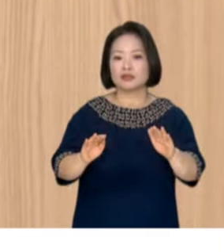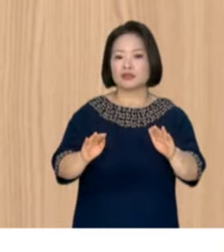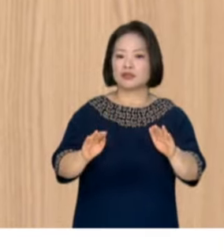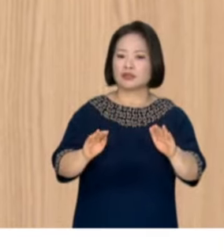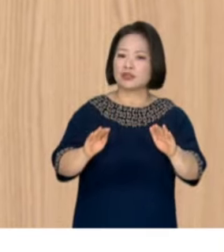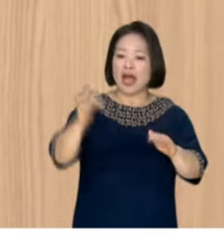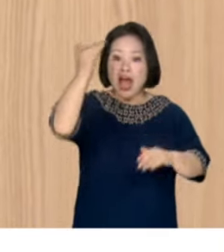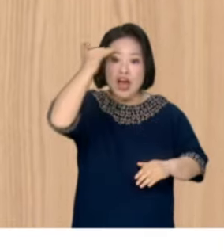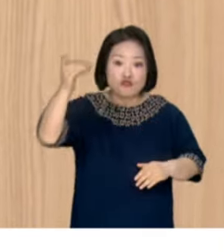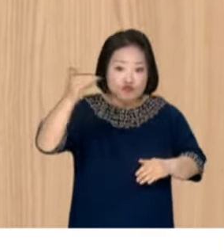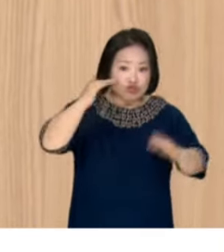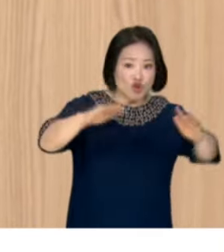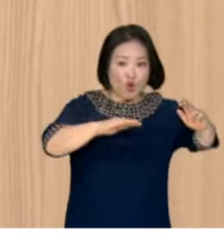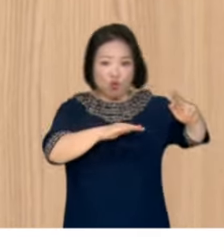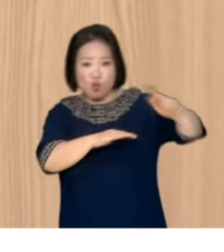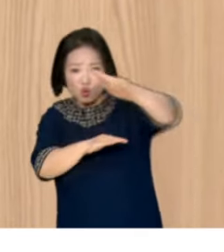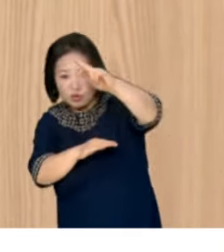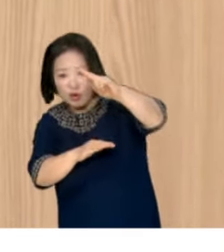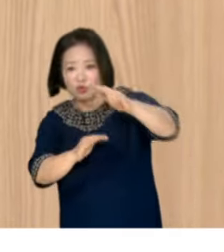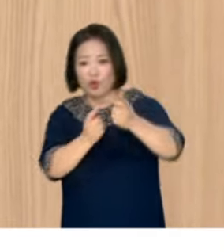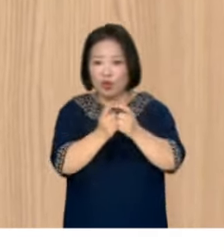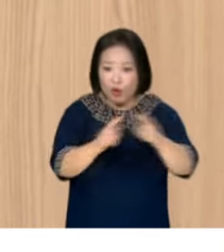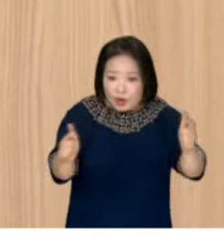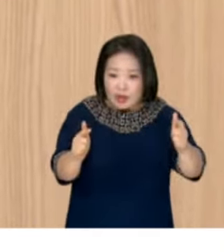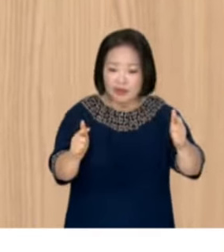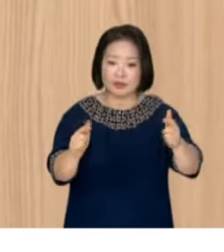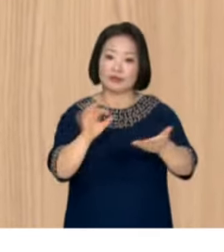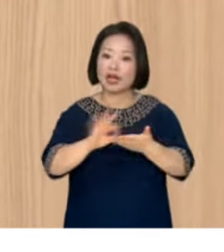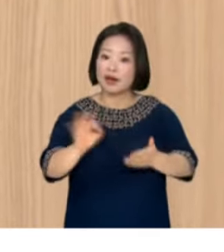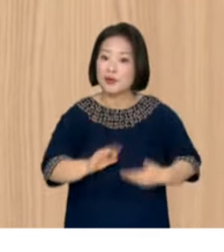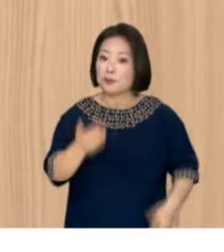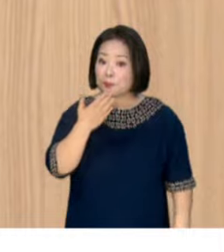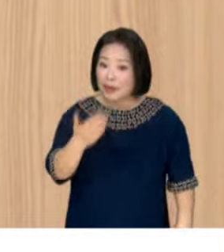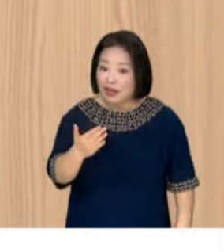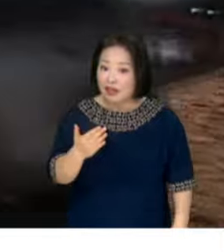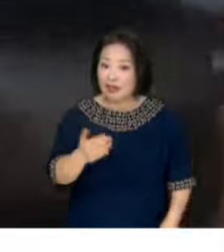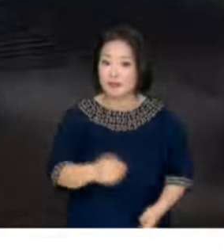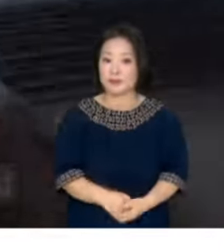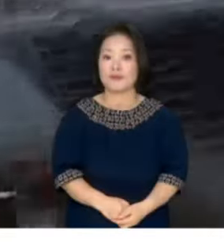다 다양한 수단으로 활용하기 위한 것이라고 보여집니다. 판단됩니다.